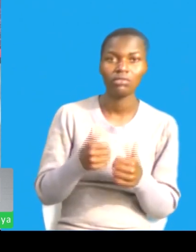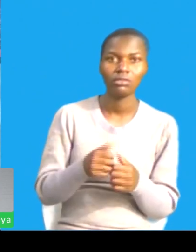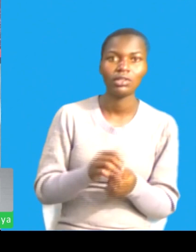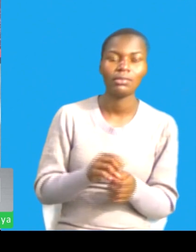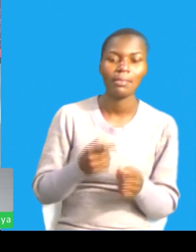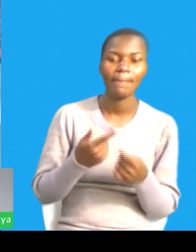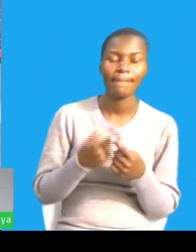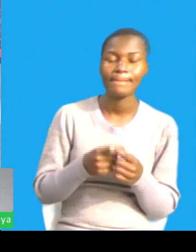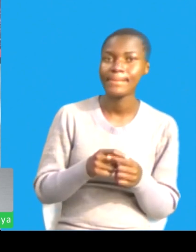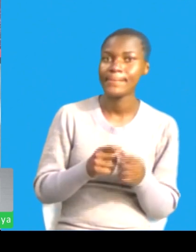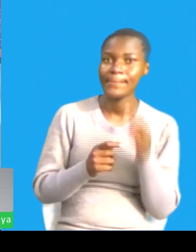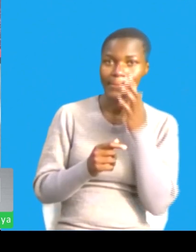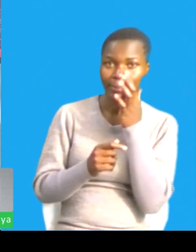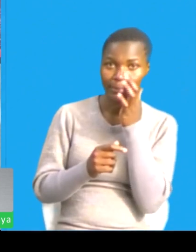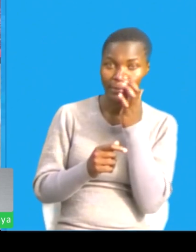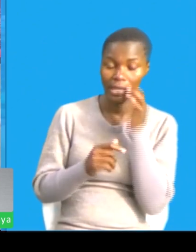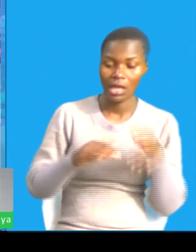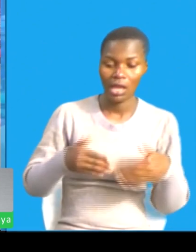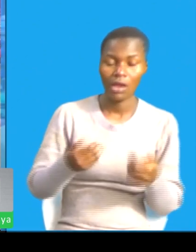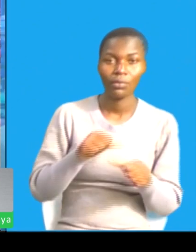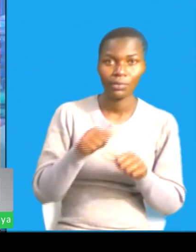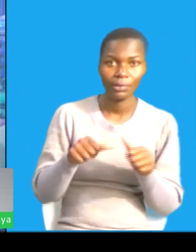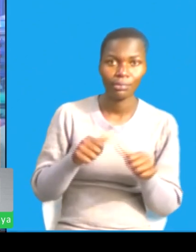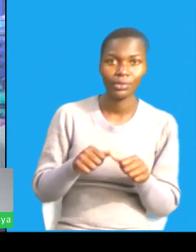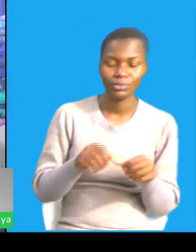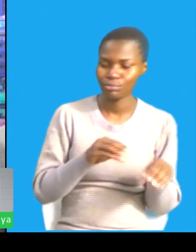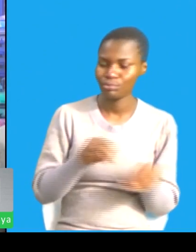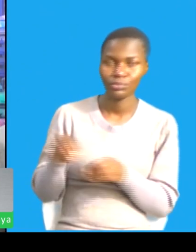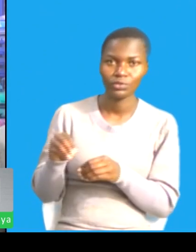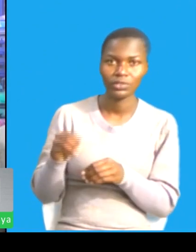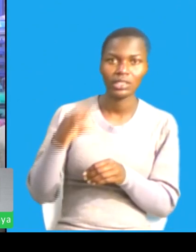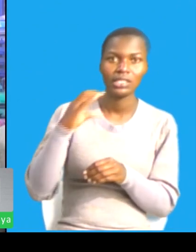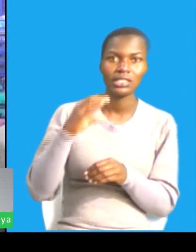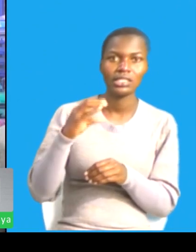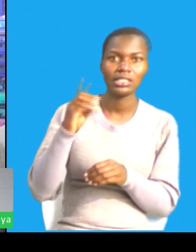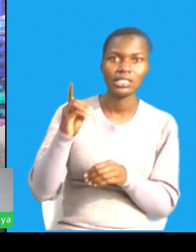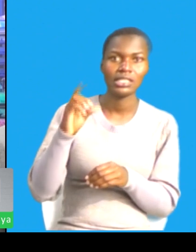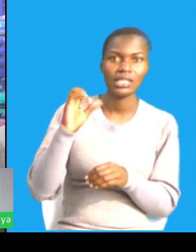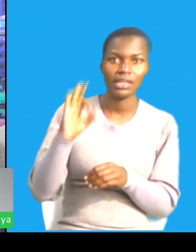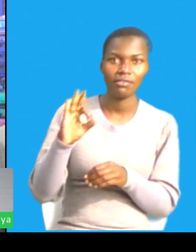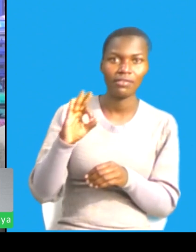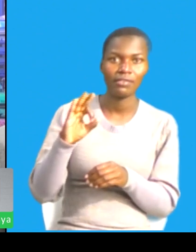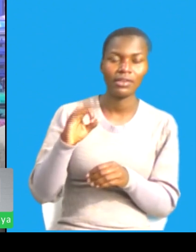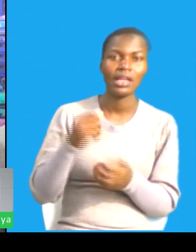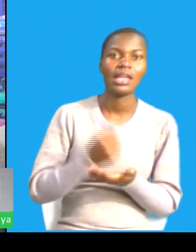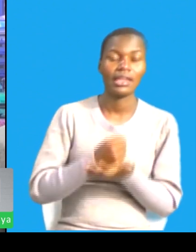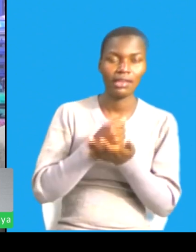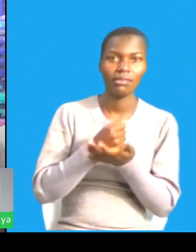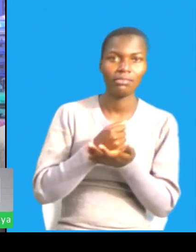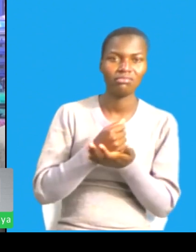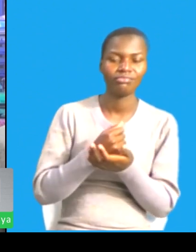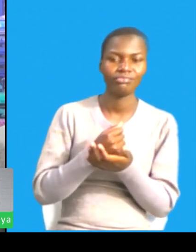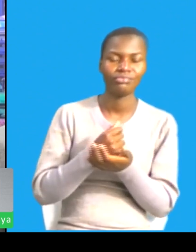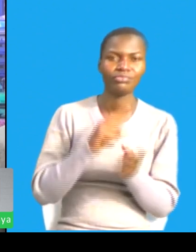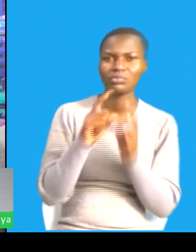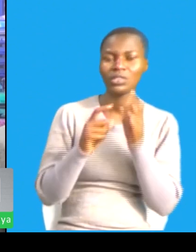Okay. How about removing CDF and help? Is it one of the